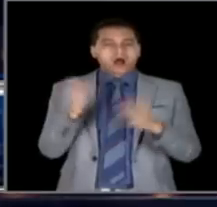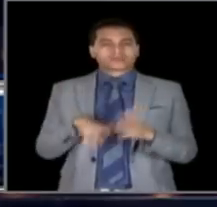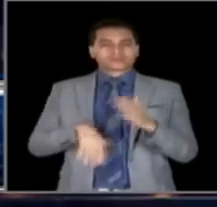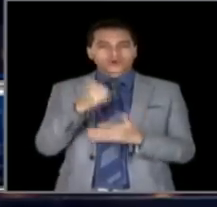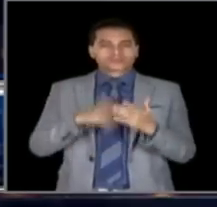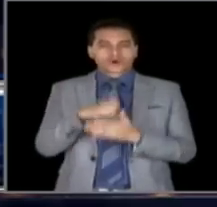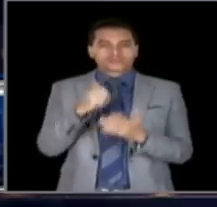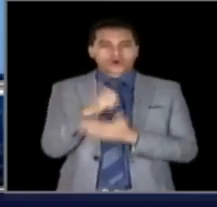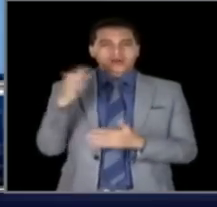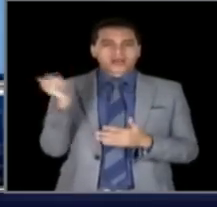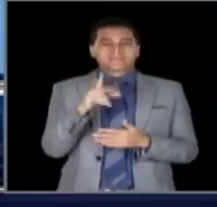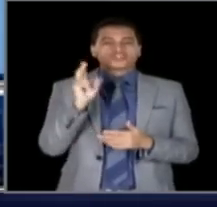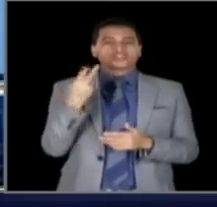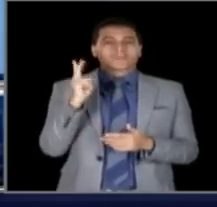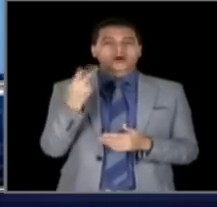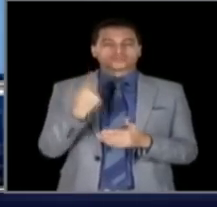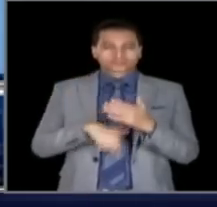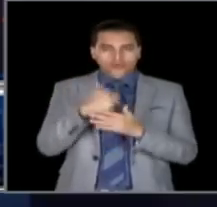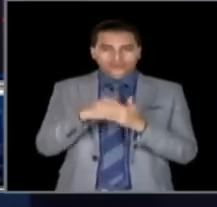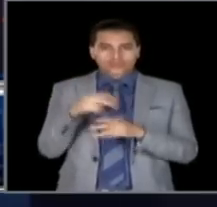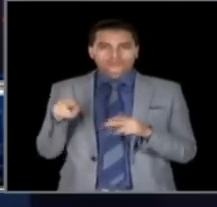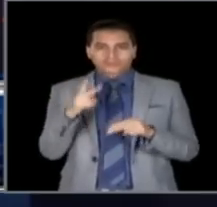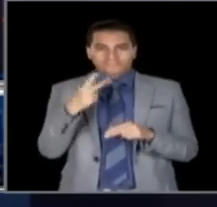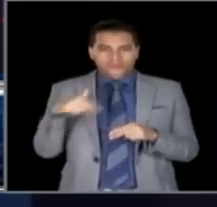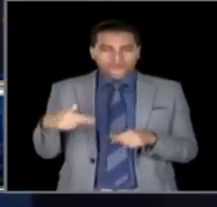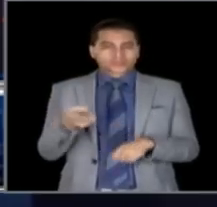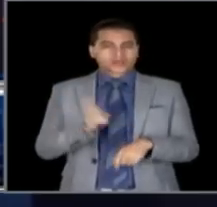17 انتصار متتالي موسم